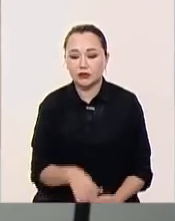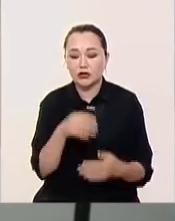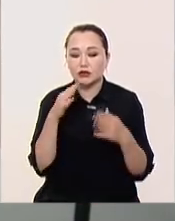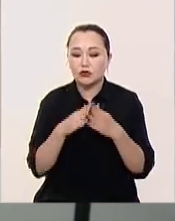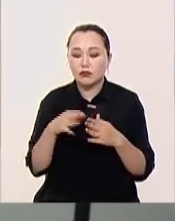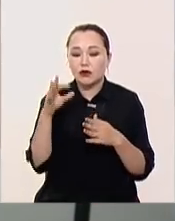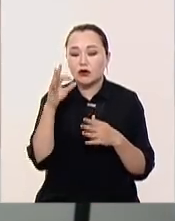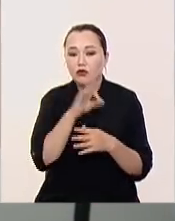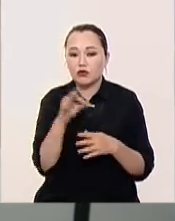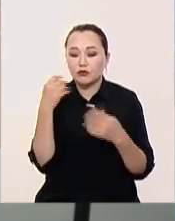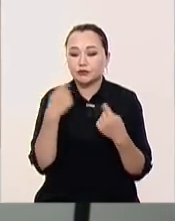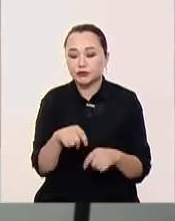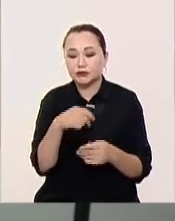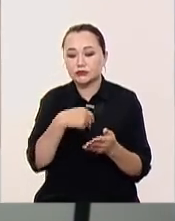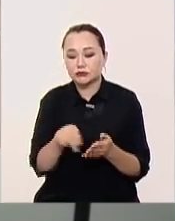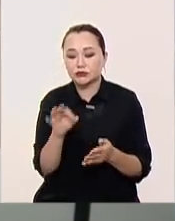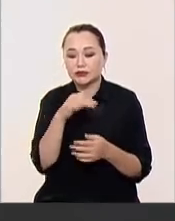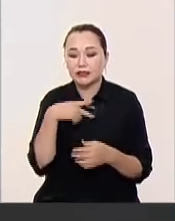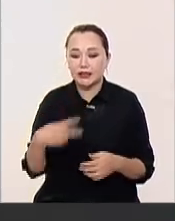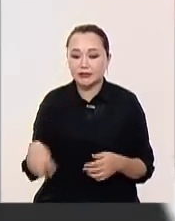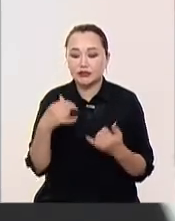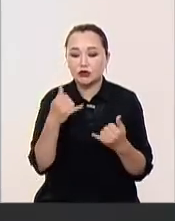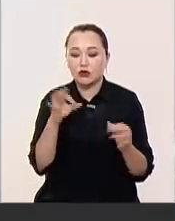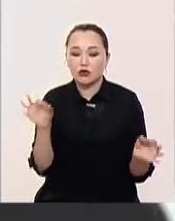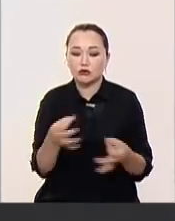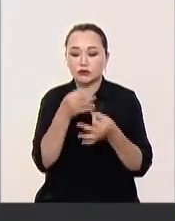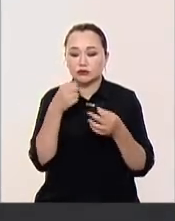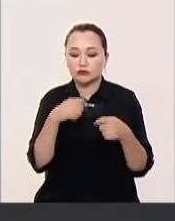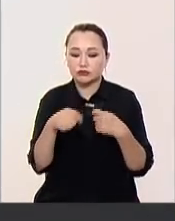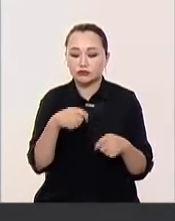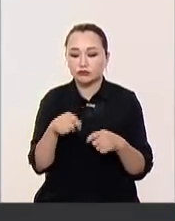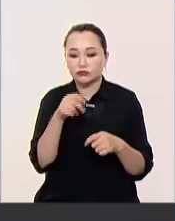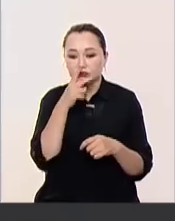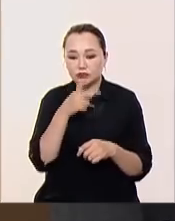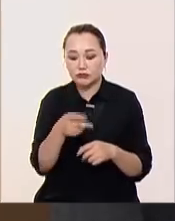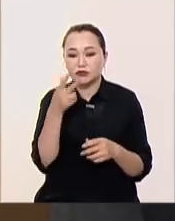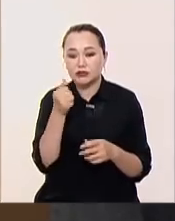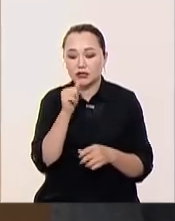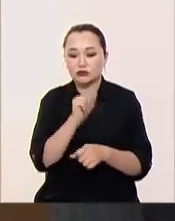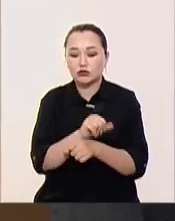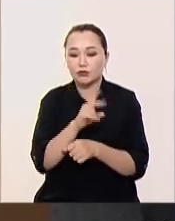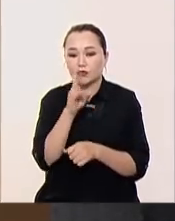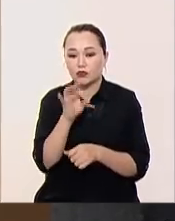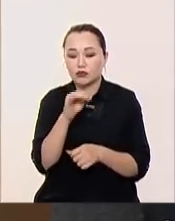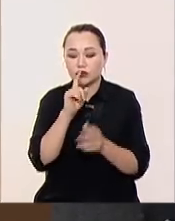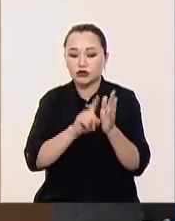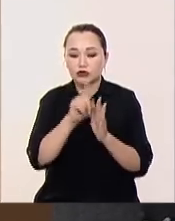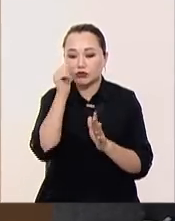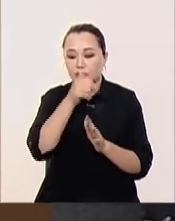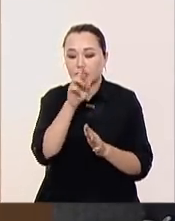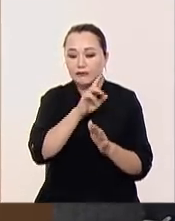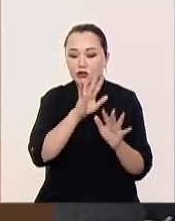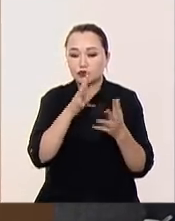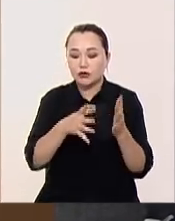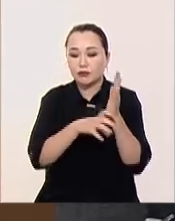Жылжымайтын мүлікті сату орталығының директоры Нұрлан Досымбеков биыл күзде тұрғын үй нарығында тоқырау байқалады дейді. Айтуынша жыл басындағы қаңтар оқиғасы,